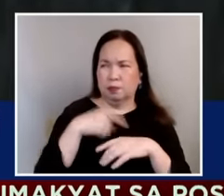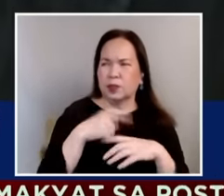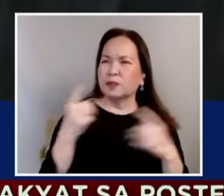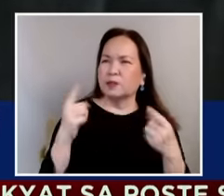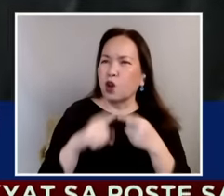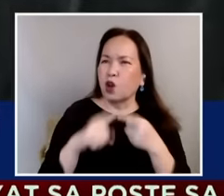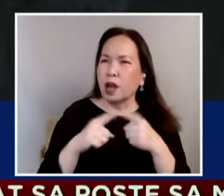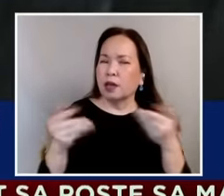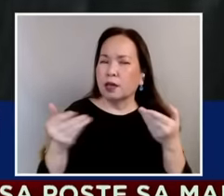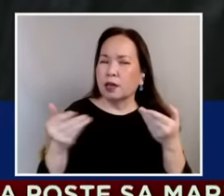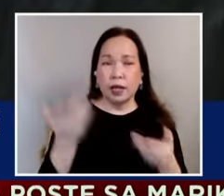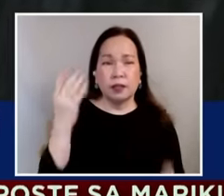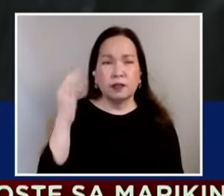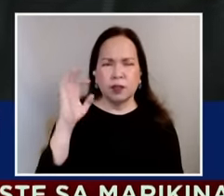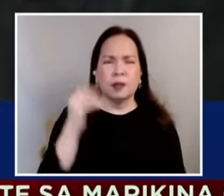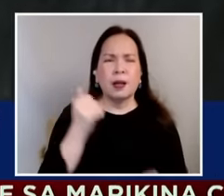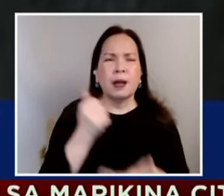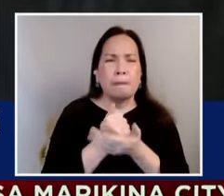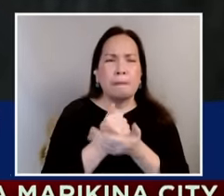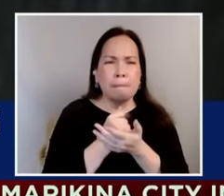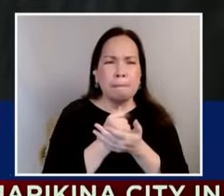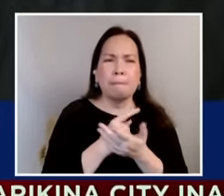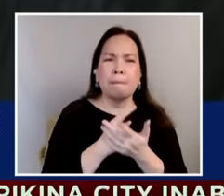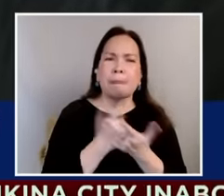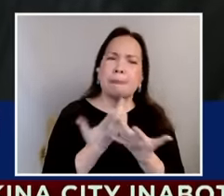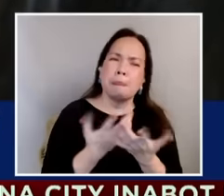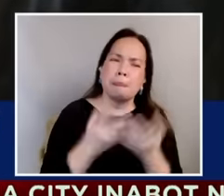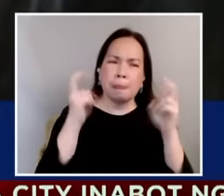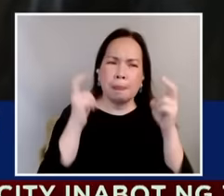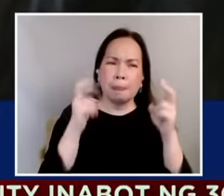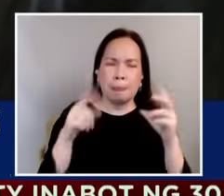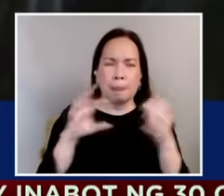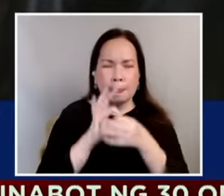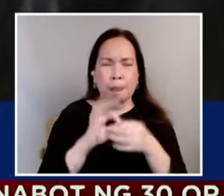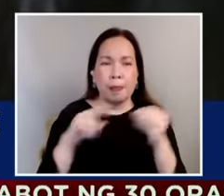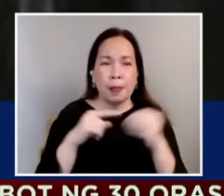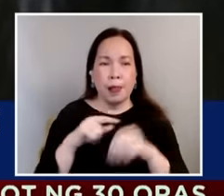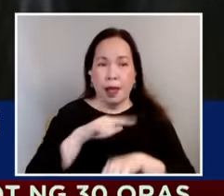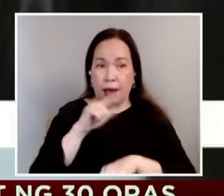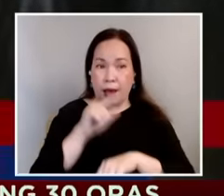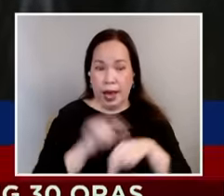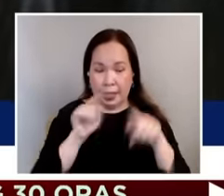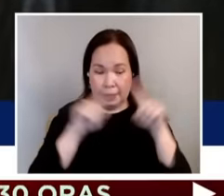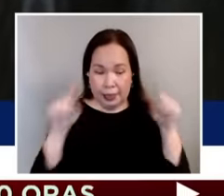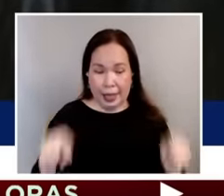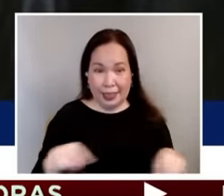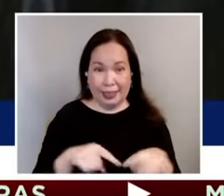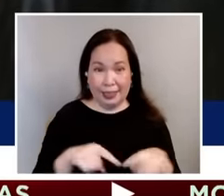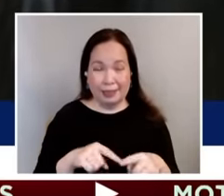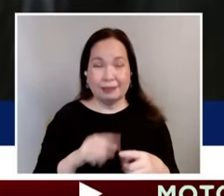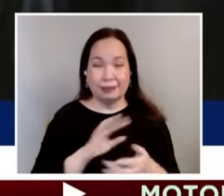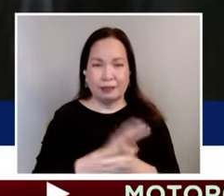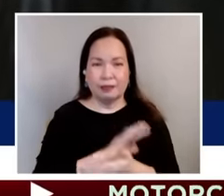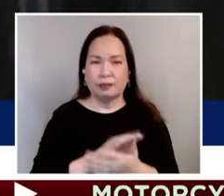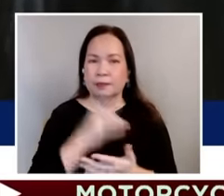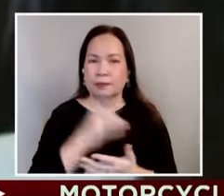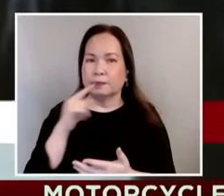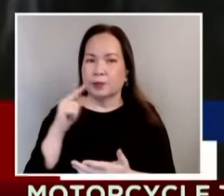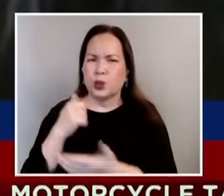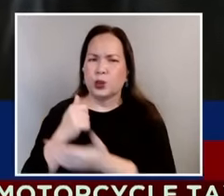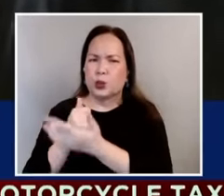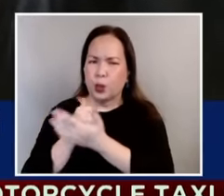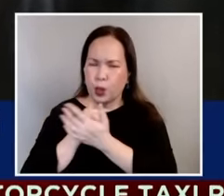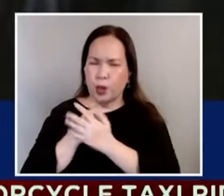Pebrero para tulungan siya sa kasong may kinalaman sa lupa. Sabi niya, tutulungan niya ako maayos yung